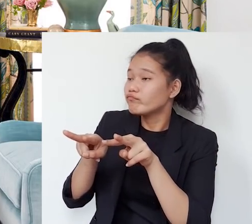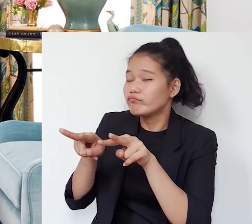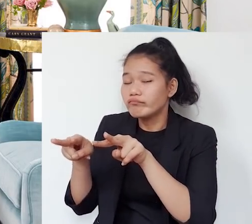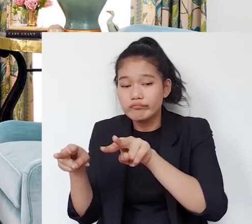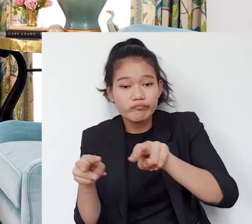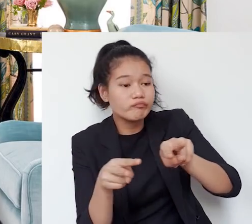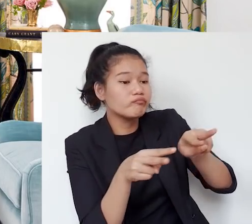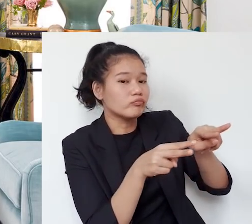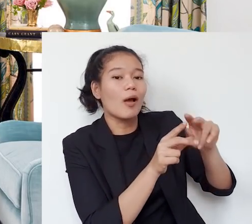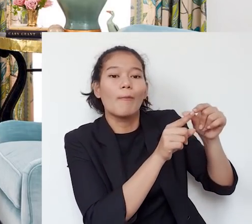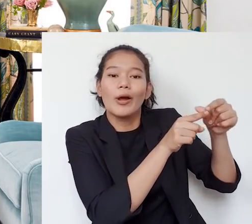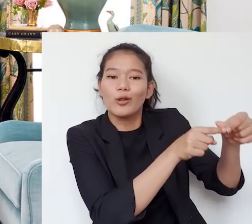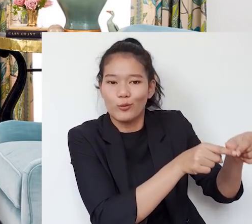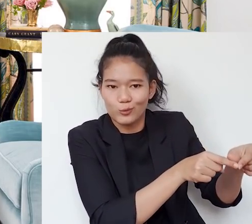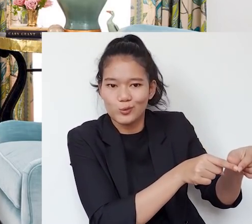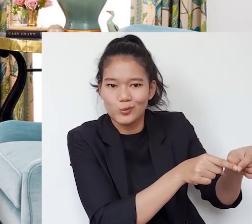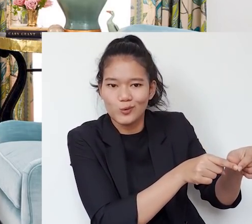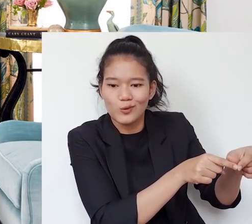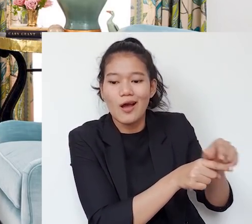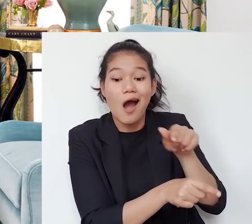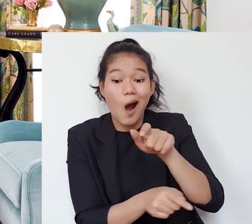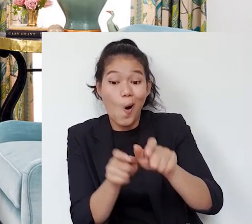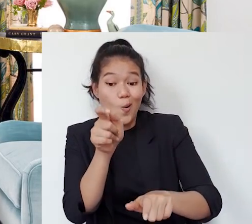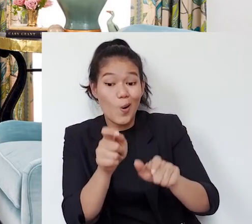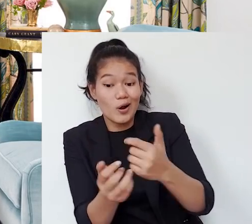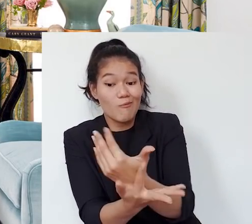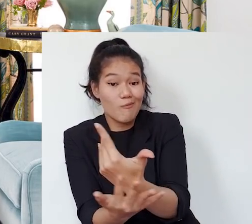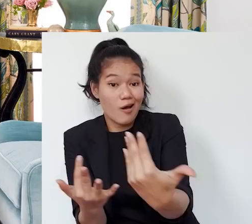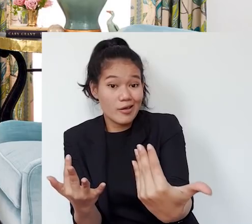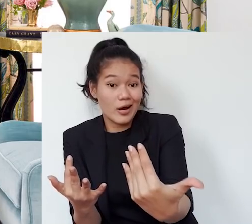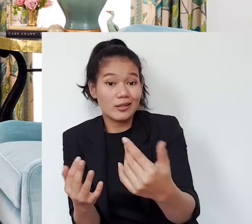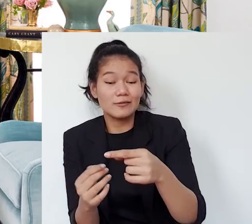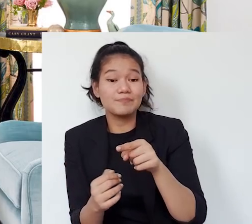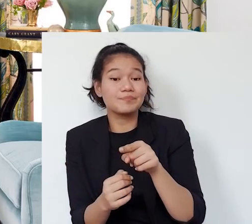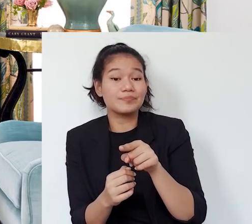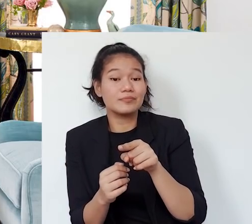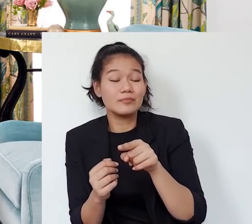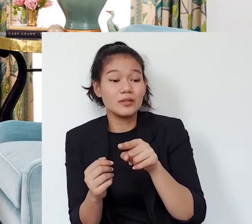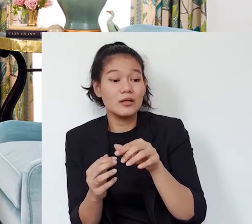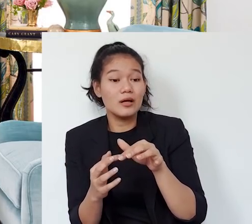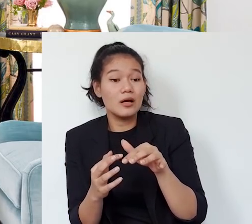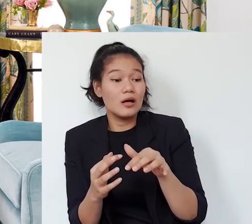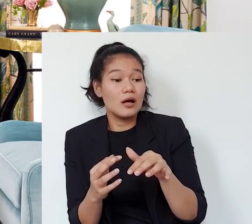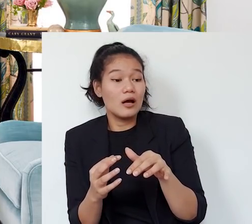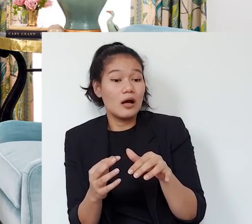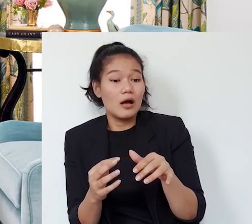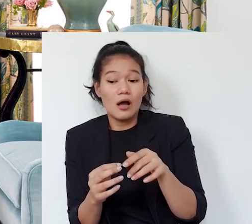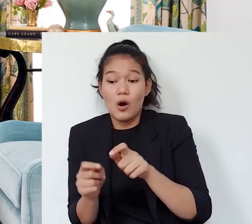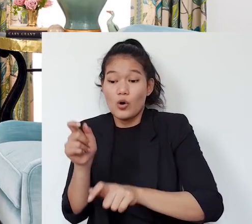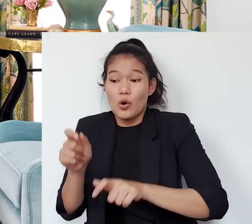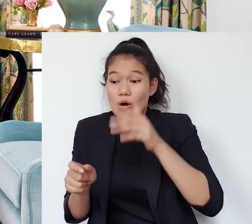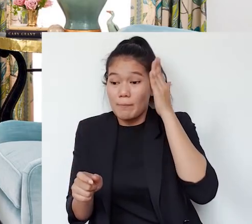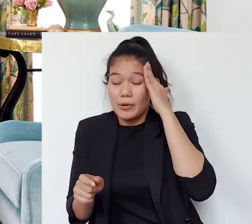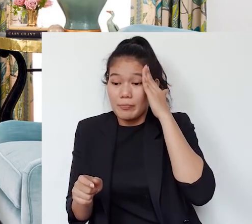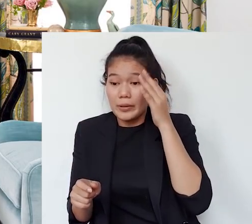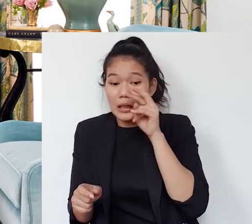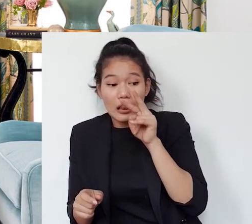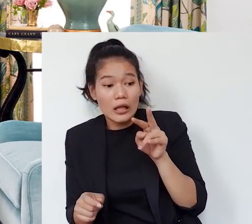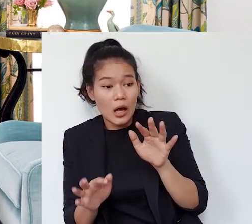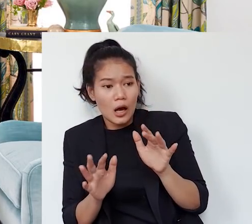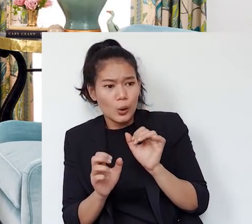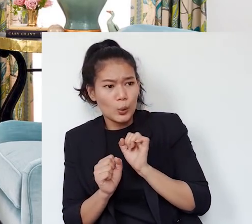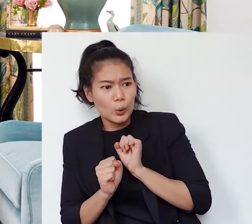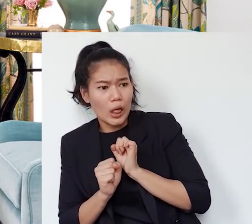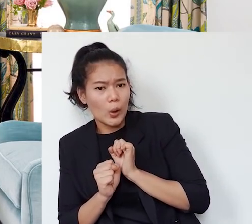Petrus, dan justru orang-orang banyak itu yang kemudian membuat mereka sendiri ketakutan.